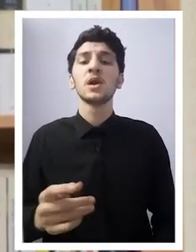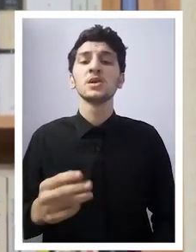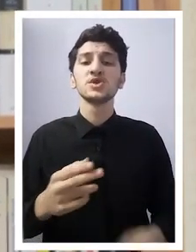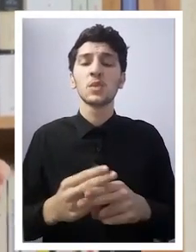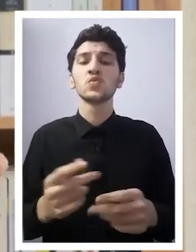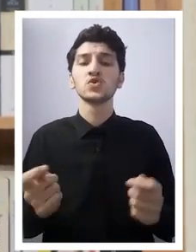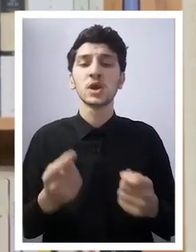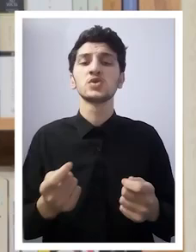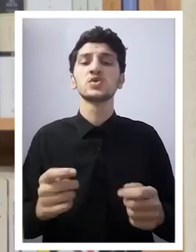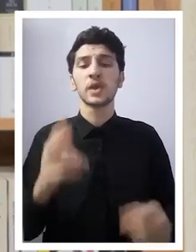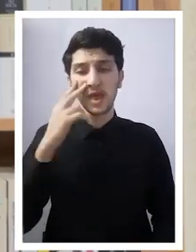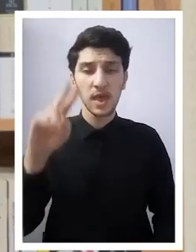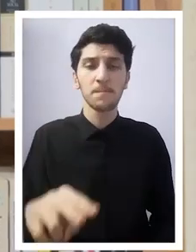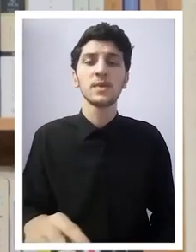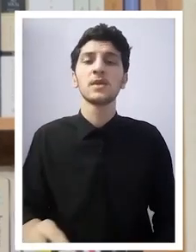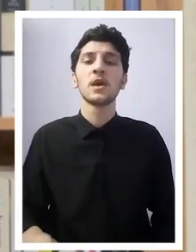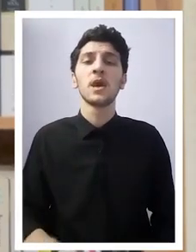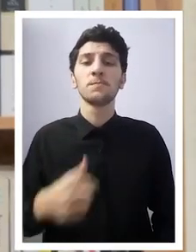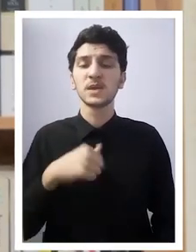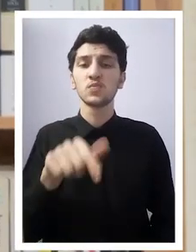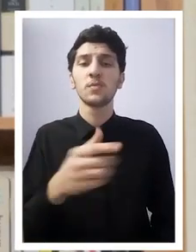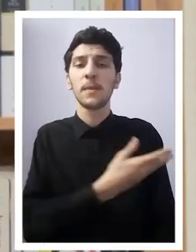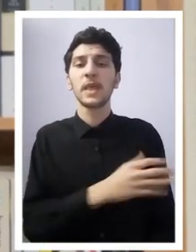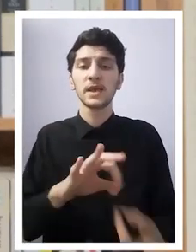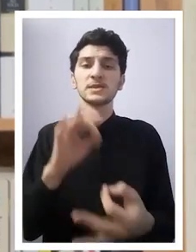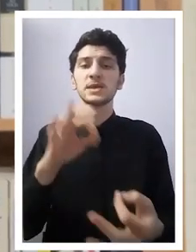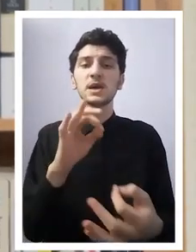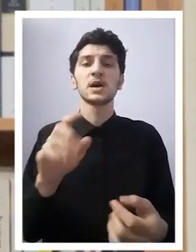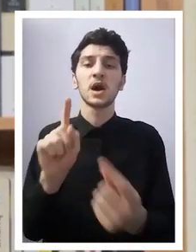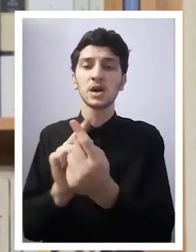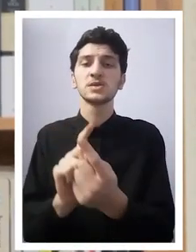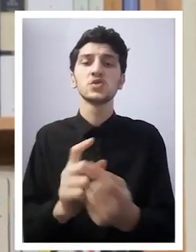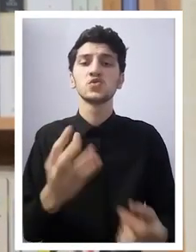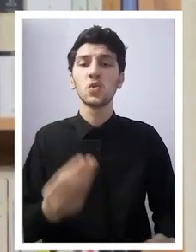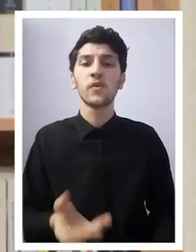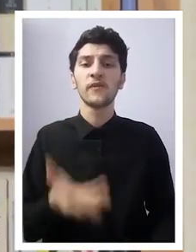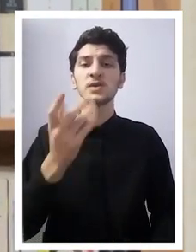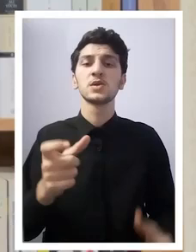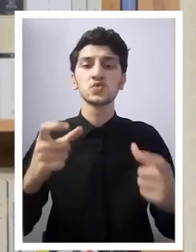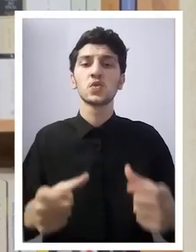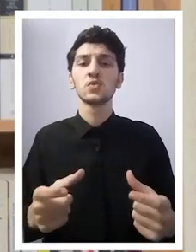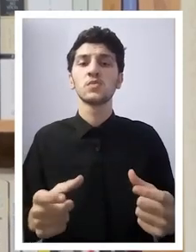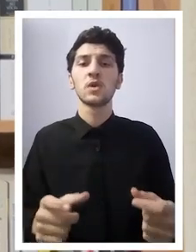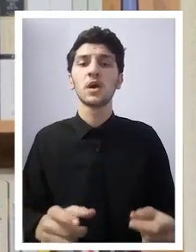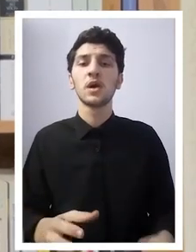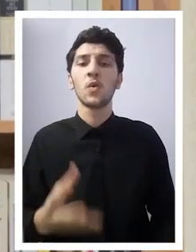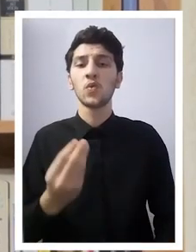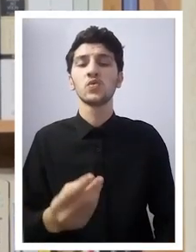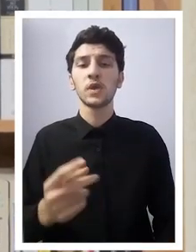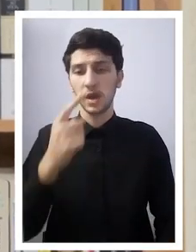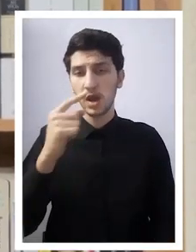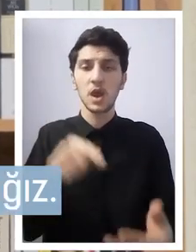çalışmaya yeminliyiz. Bu şehrin insanlarına karşı, sizlere karşı çok büyük sorumluluklarımız